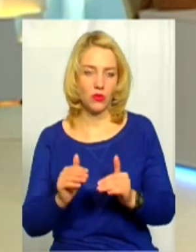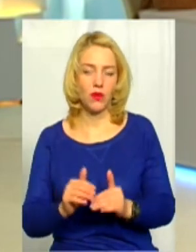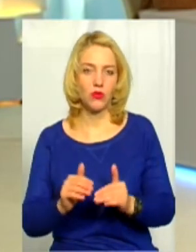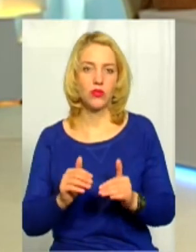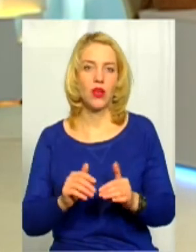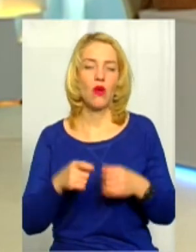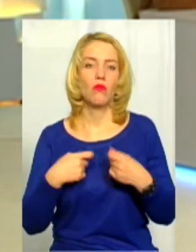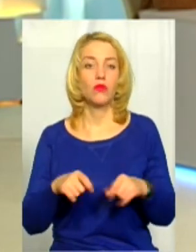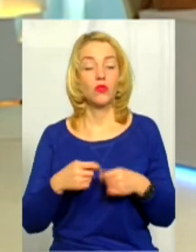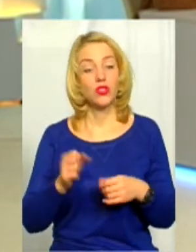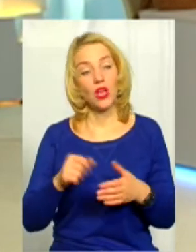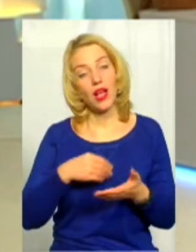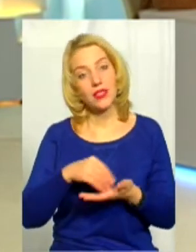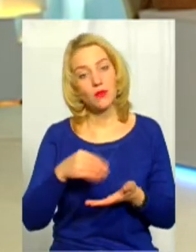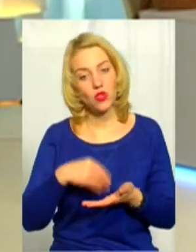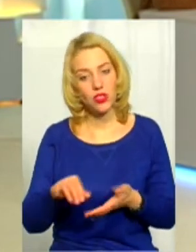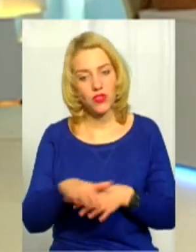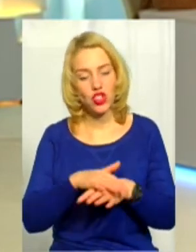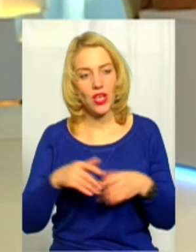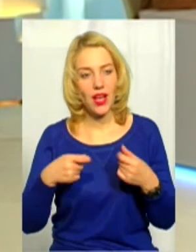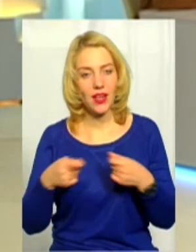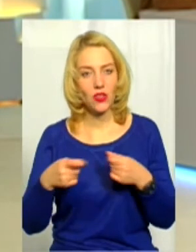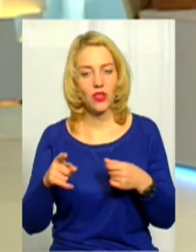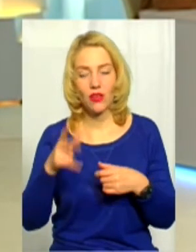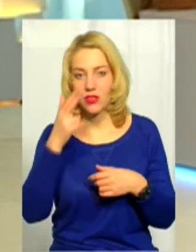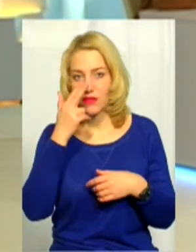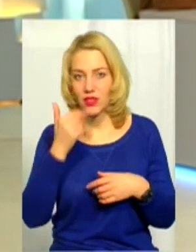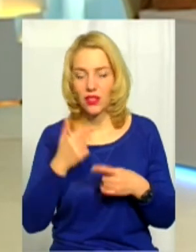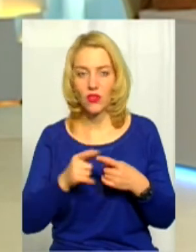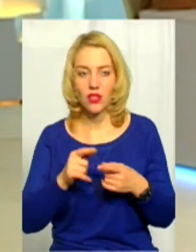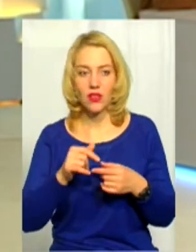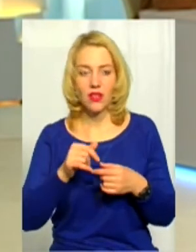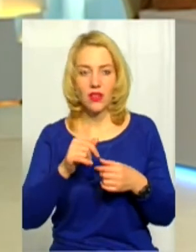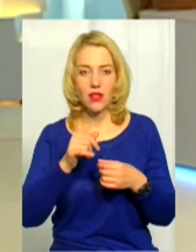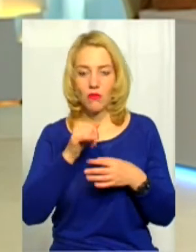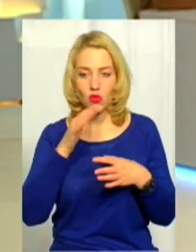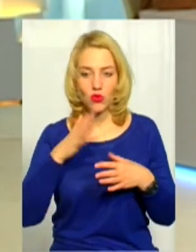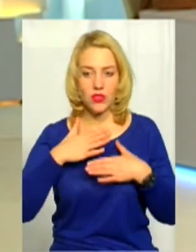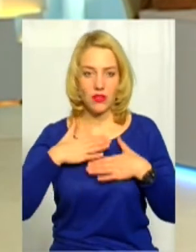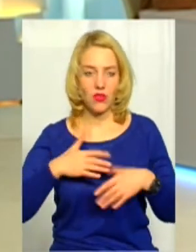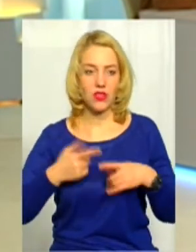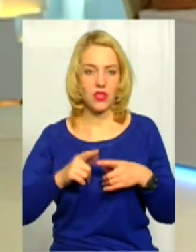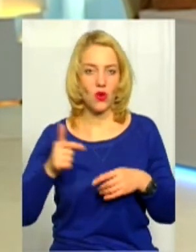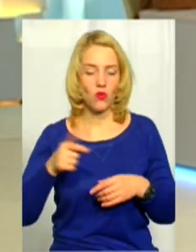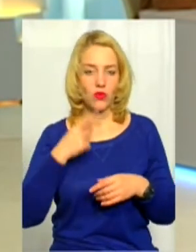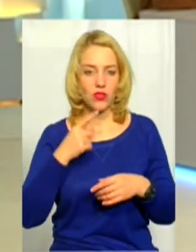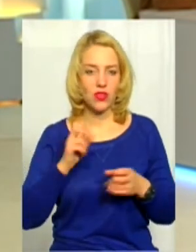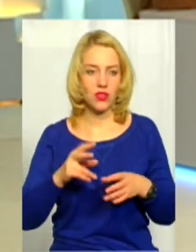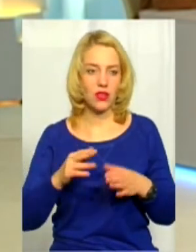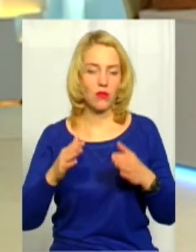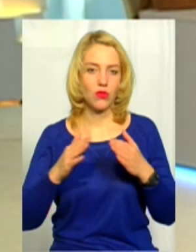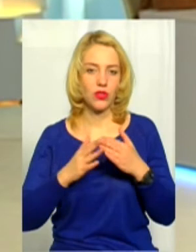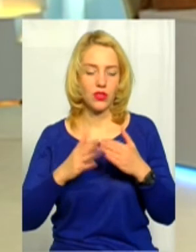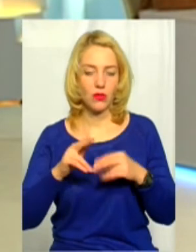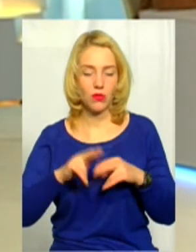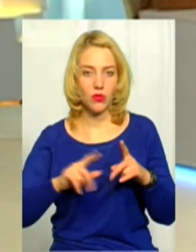Падають. А споживчий ринок, до якого вони звикли, вони не можуть задовольнити. Це, грубо кажучи, будинки